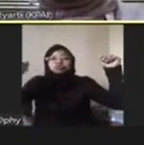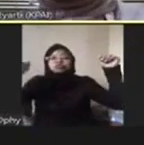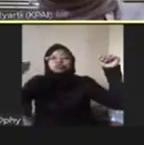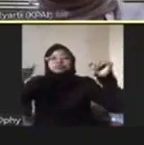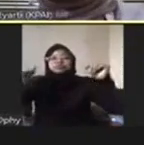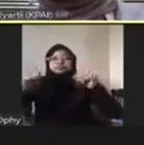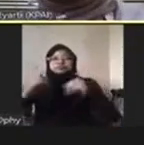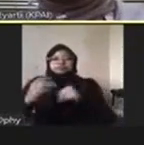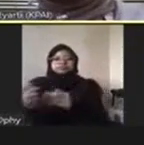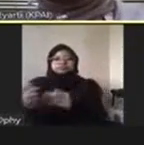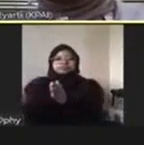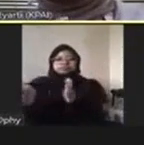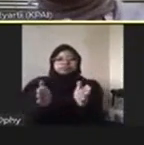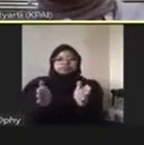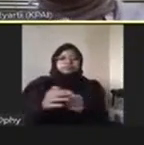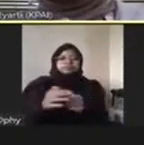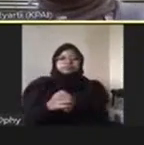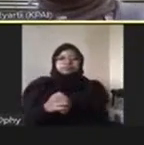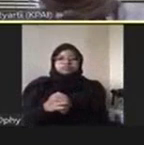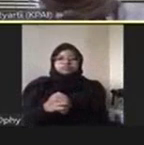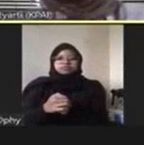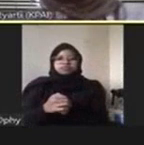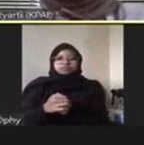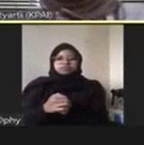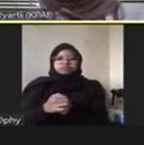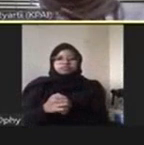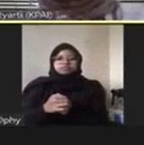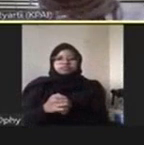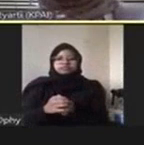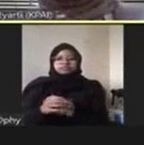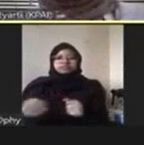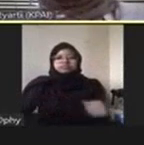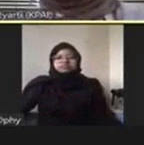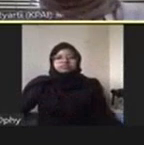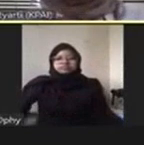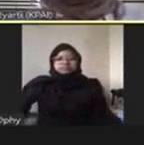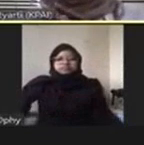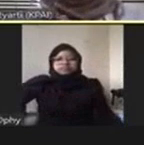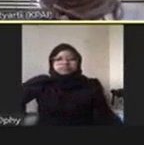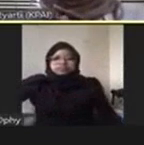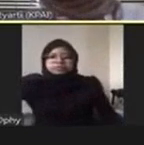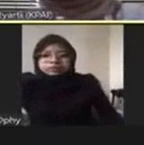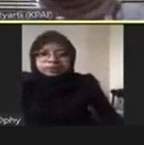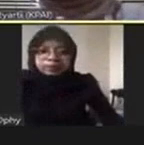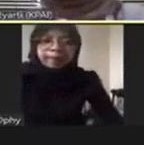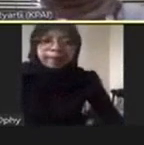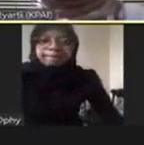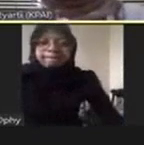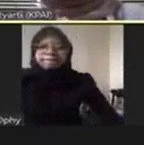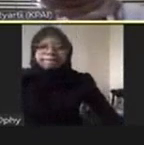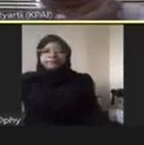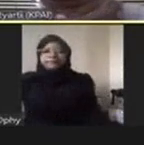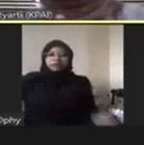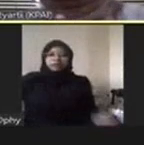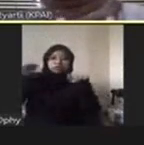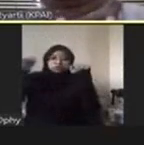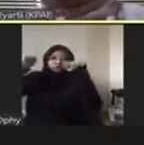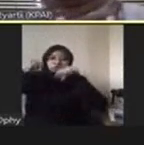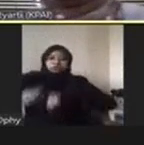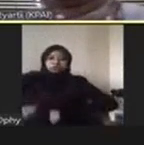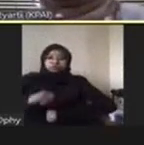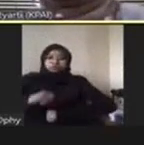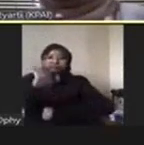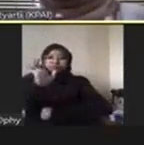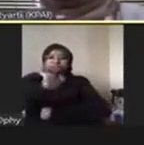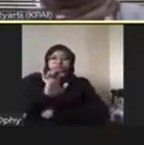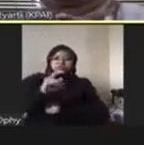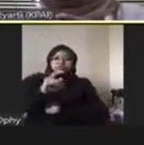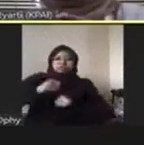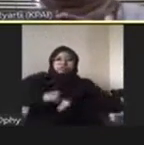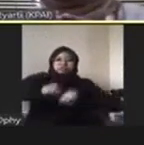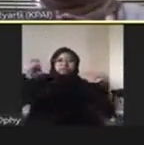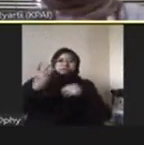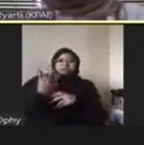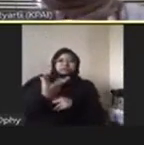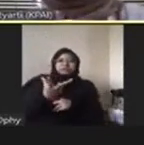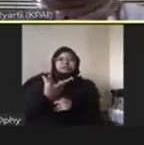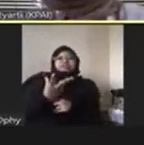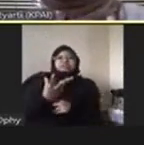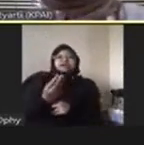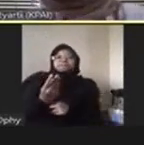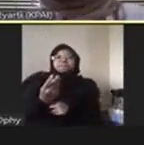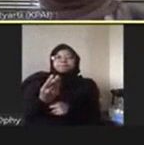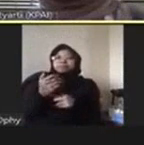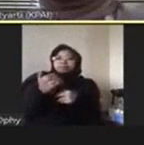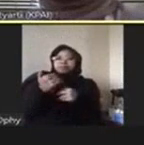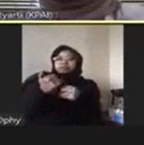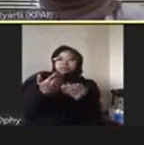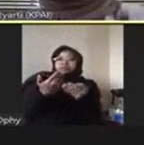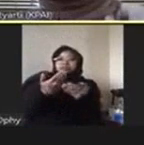next. Berikutnya adalah jika tidak setuju, kami menanyakan idealnya kapan menurut Bapak Ibu sekolah ini